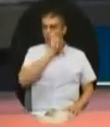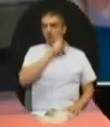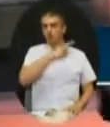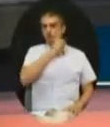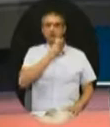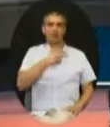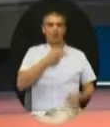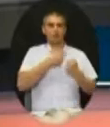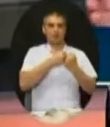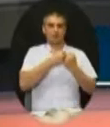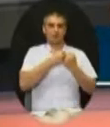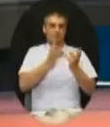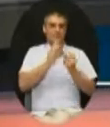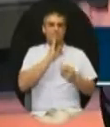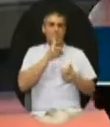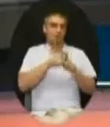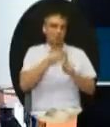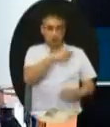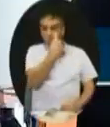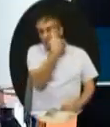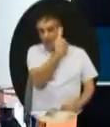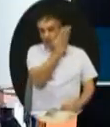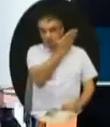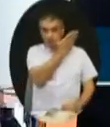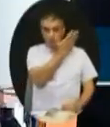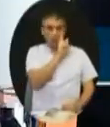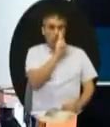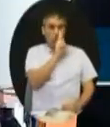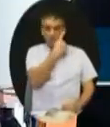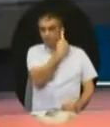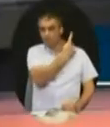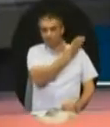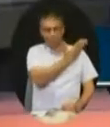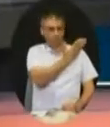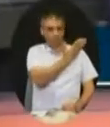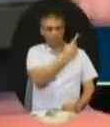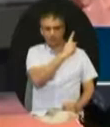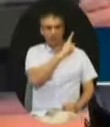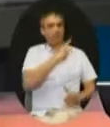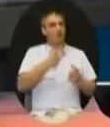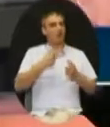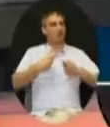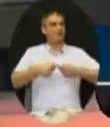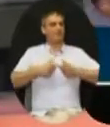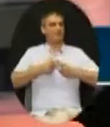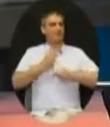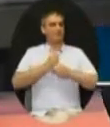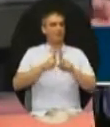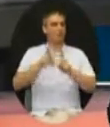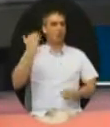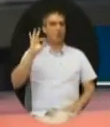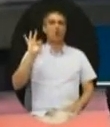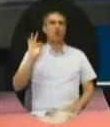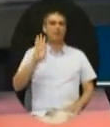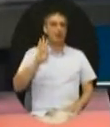האיש שיכול להתמודד עם בעיות כאלה, כי הוא בעצמו, קורבין בעצמו הרי, זה לא הלייבור הטיפוסי שראינו אצל טוני בלר